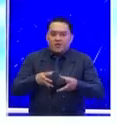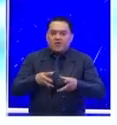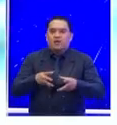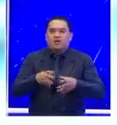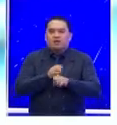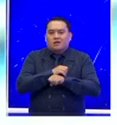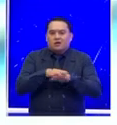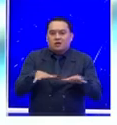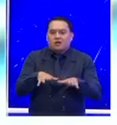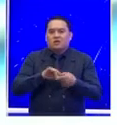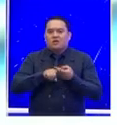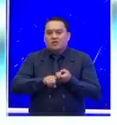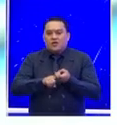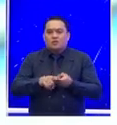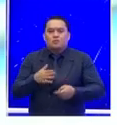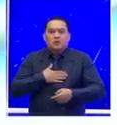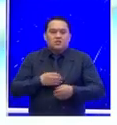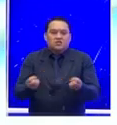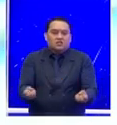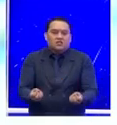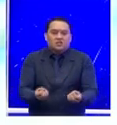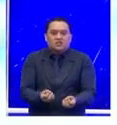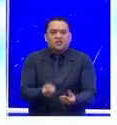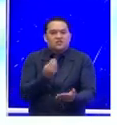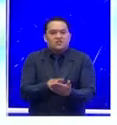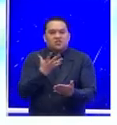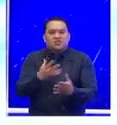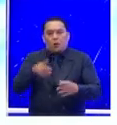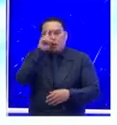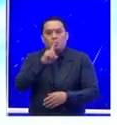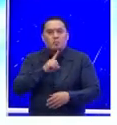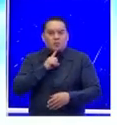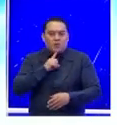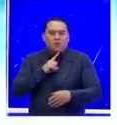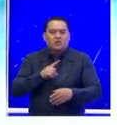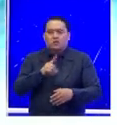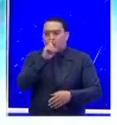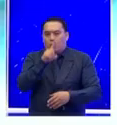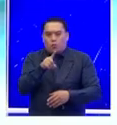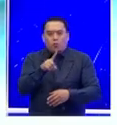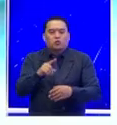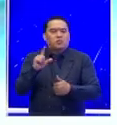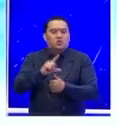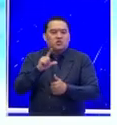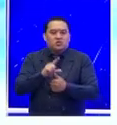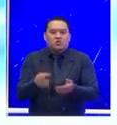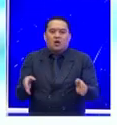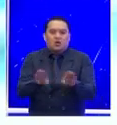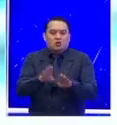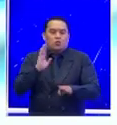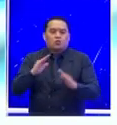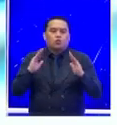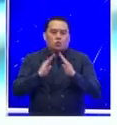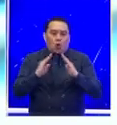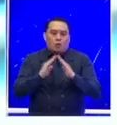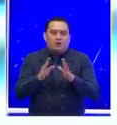профилактики распространения пандемии, мы во время священного месяца объявляем о том, что коллективный таравих-намаз не будет совершаться в мечетях. Рекомендуем читать его дома